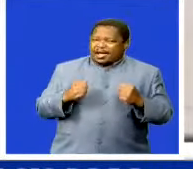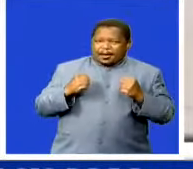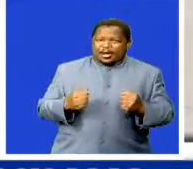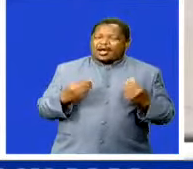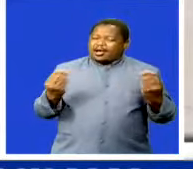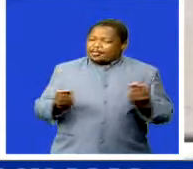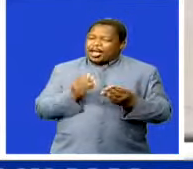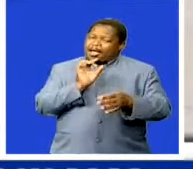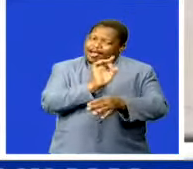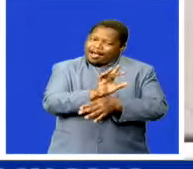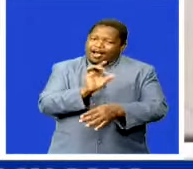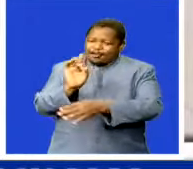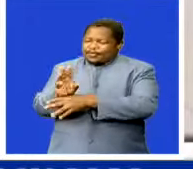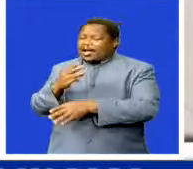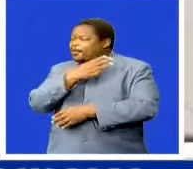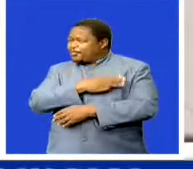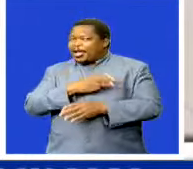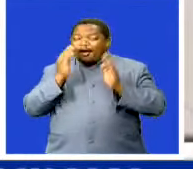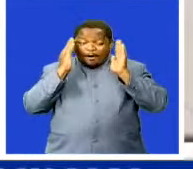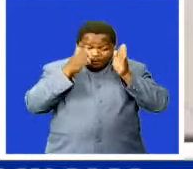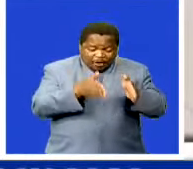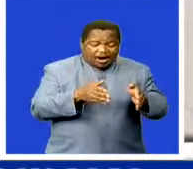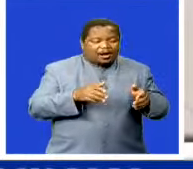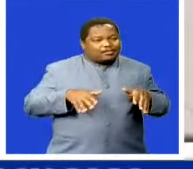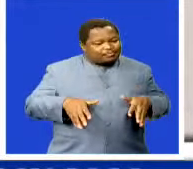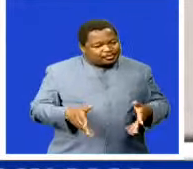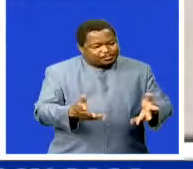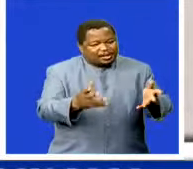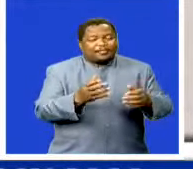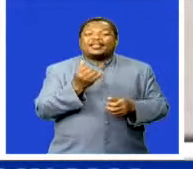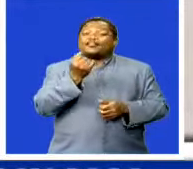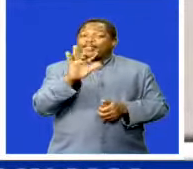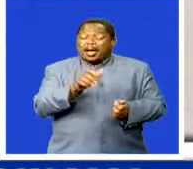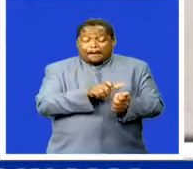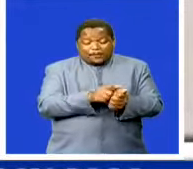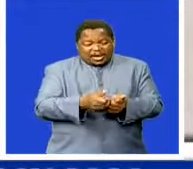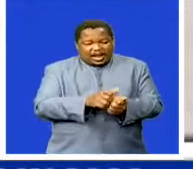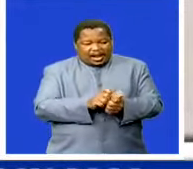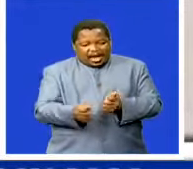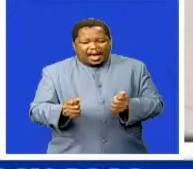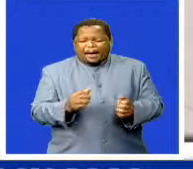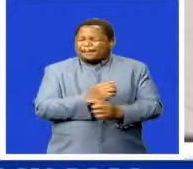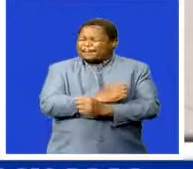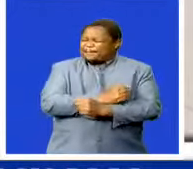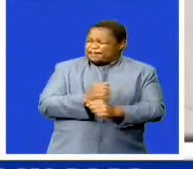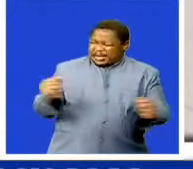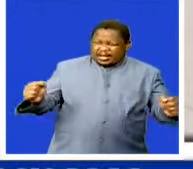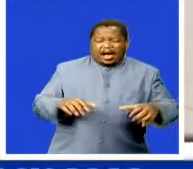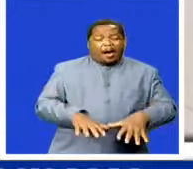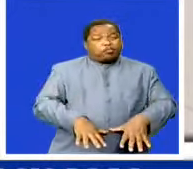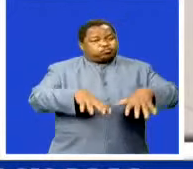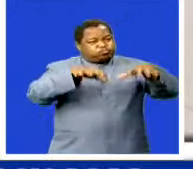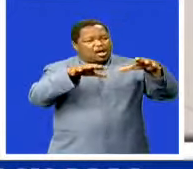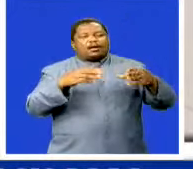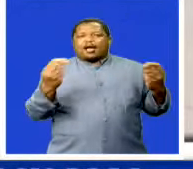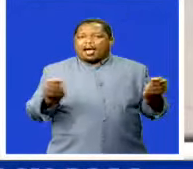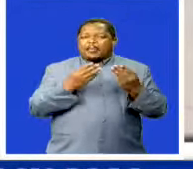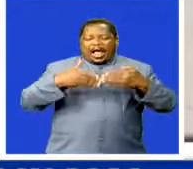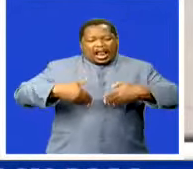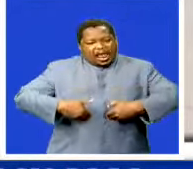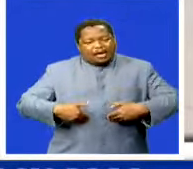abantu bangalima bawulime lombila ngebuningi ube mnenge even indlala iyancipha